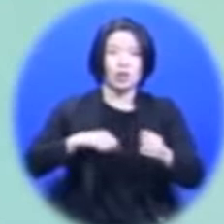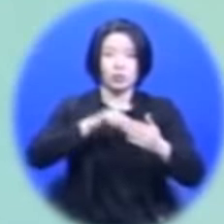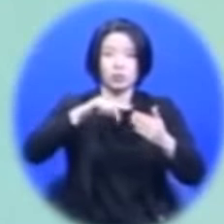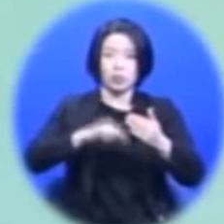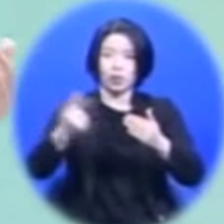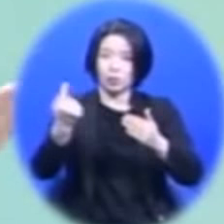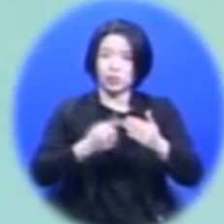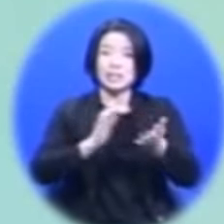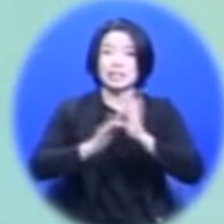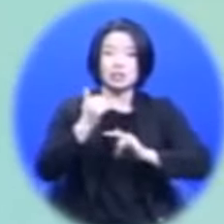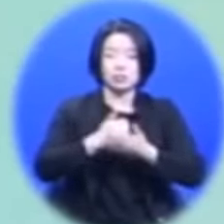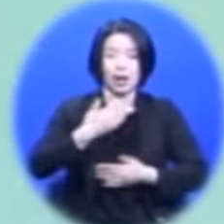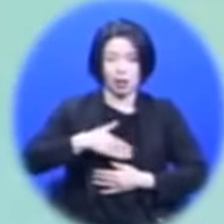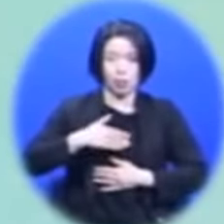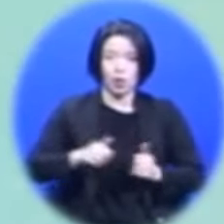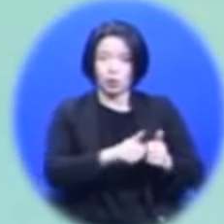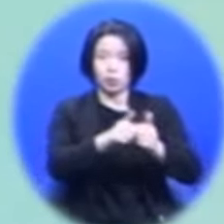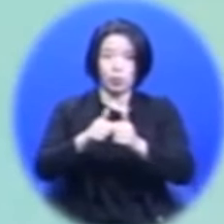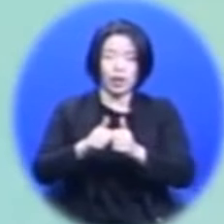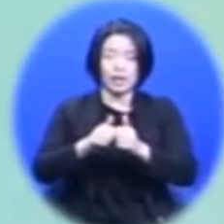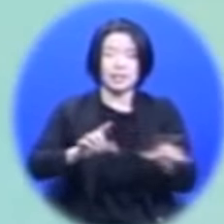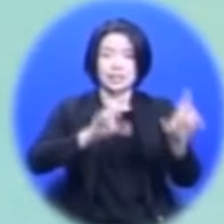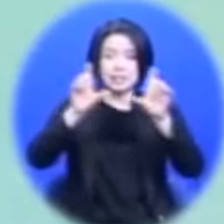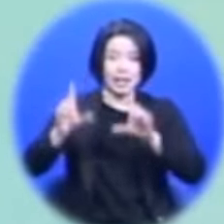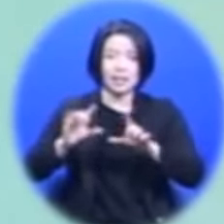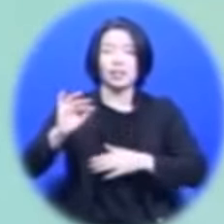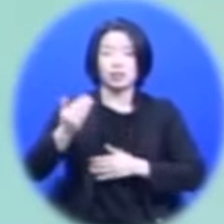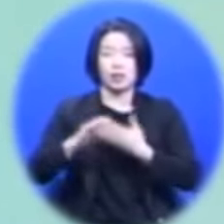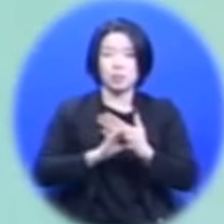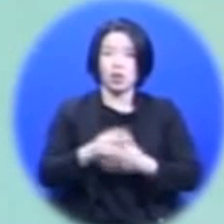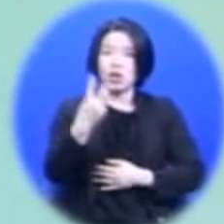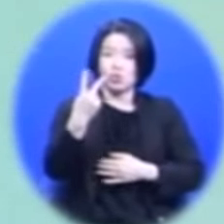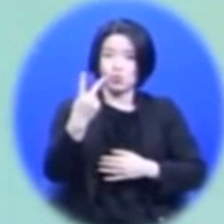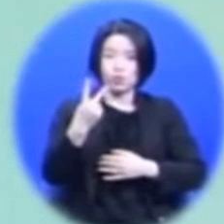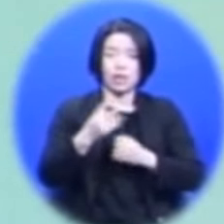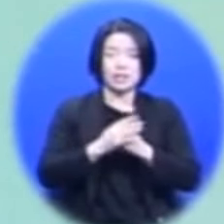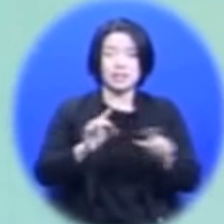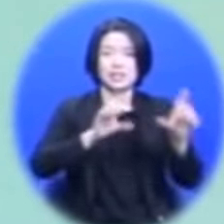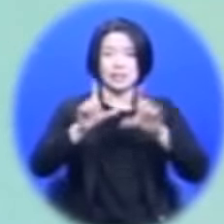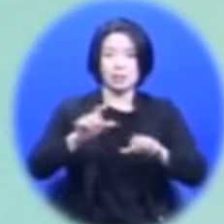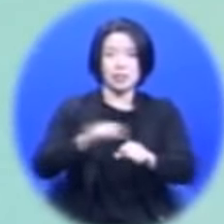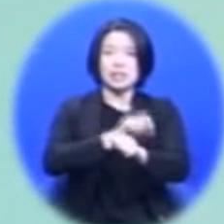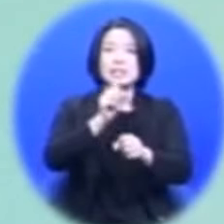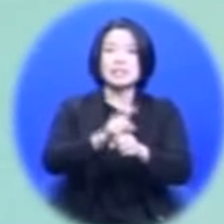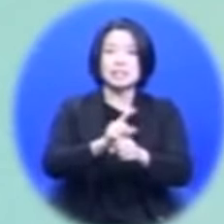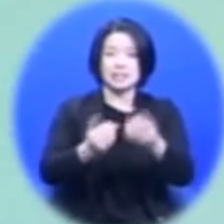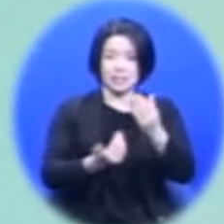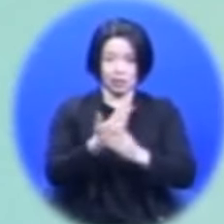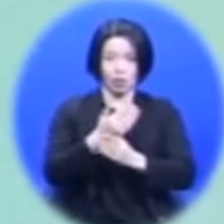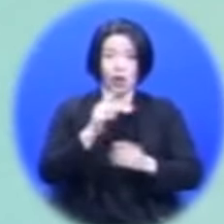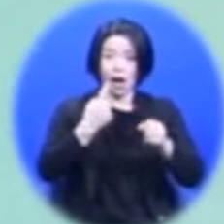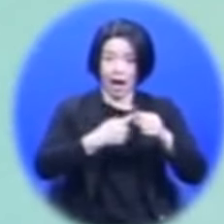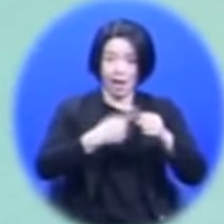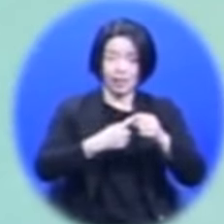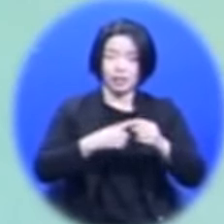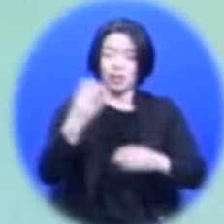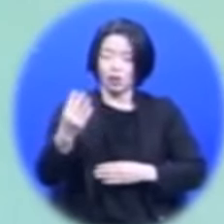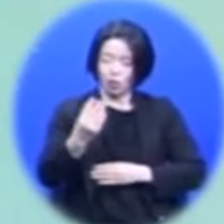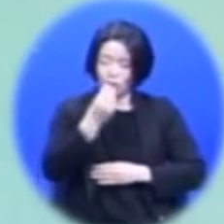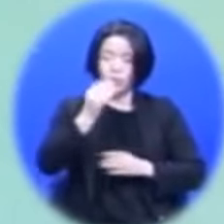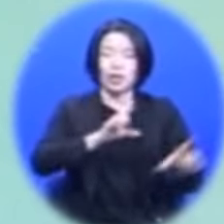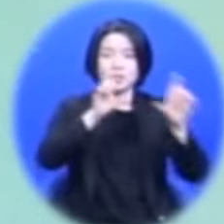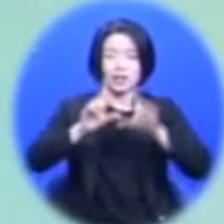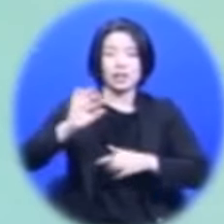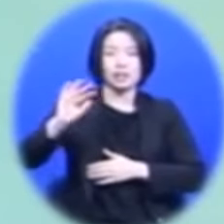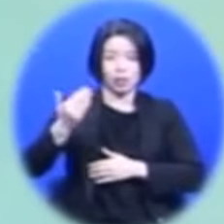그리고 그 예수님과 동행하는 삶을 살게 되면 두 가지 삶이 특징이 생기는데 하나는 거룩한 삶을